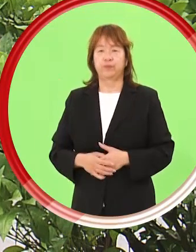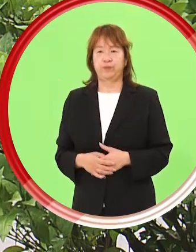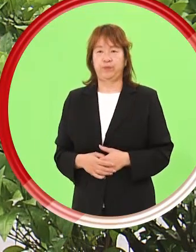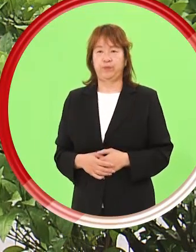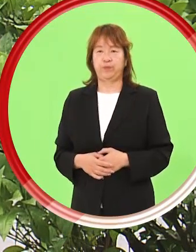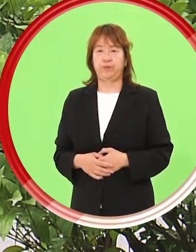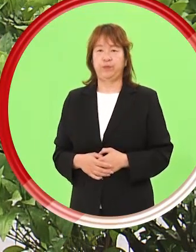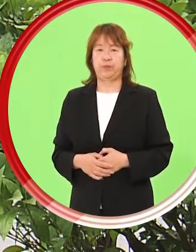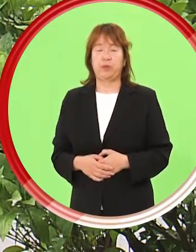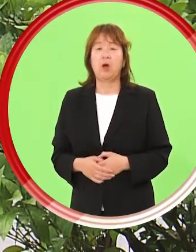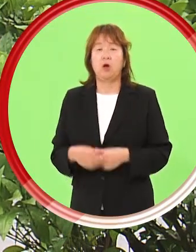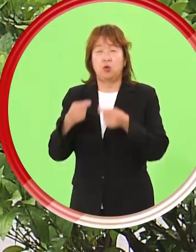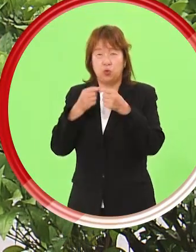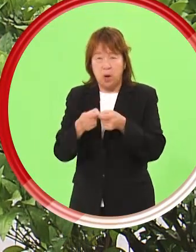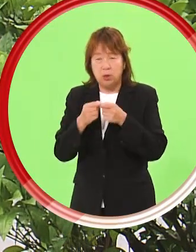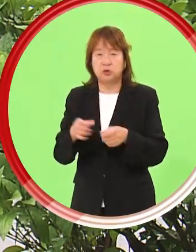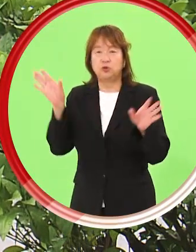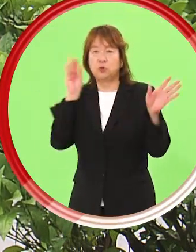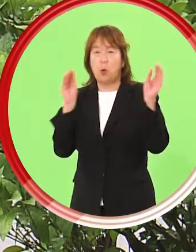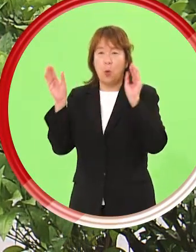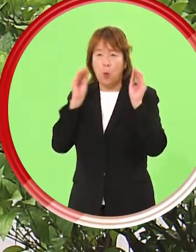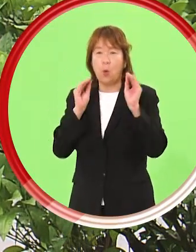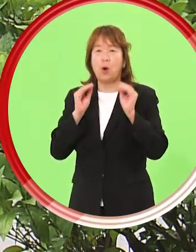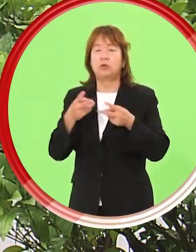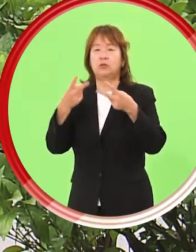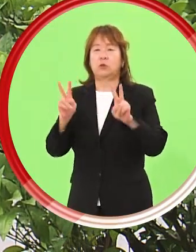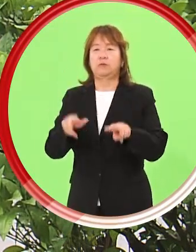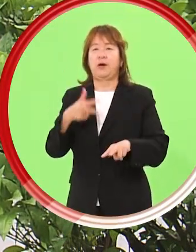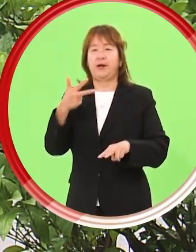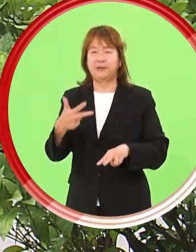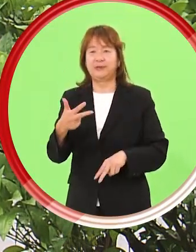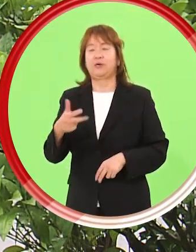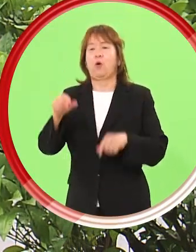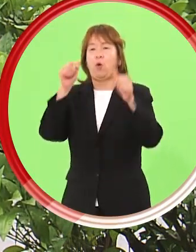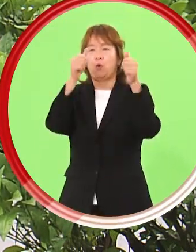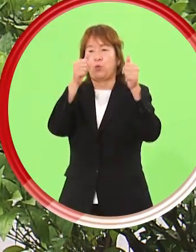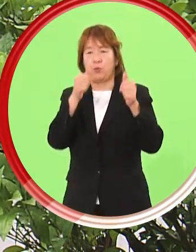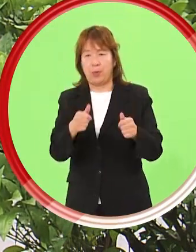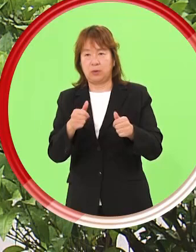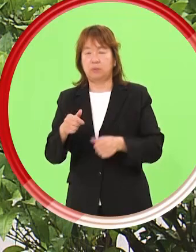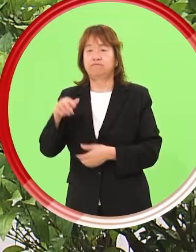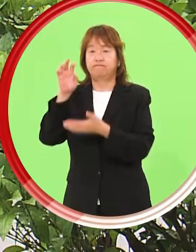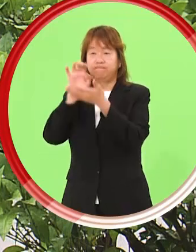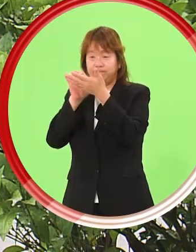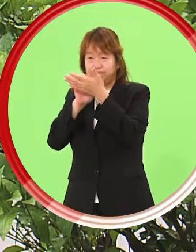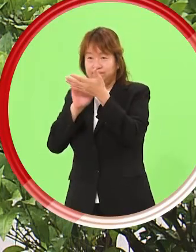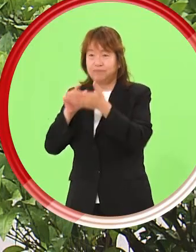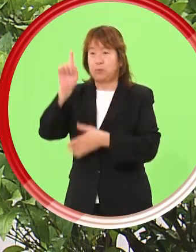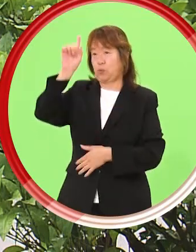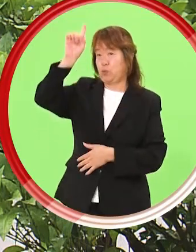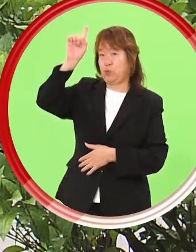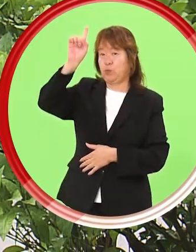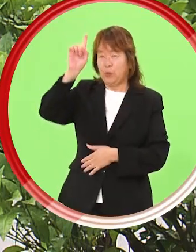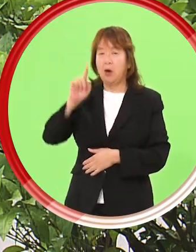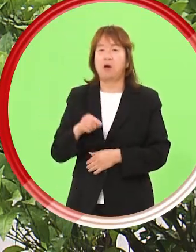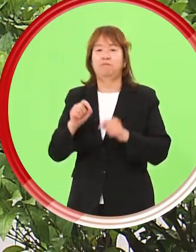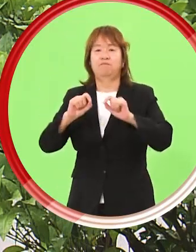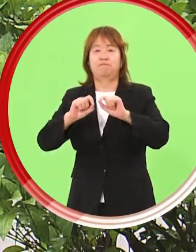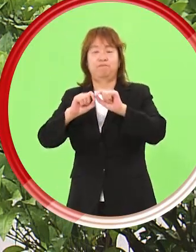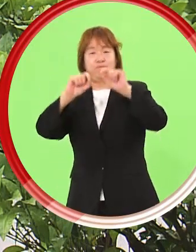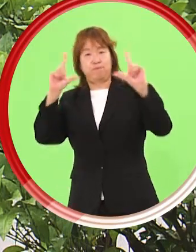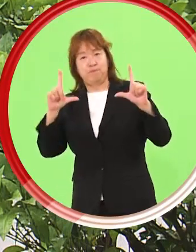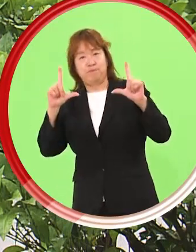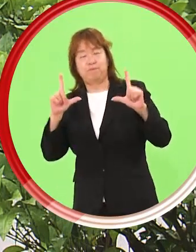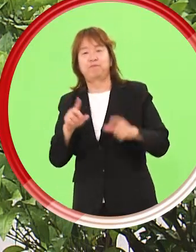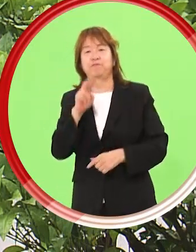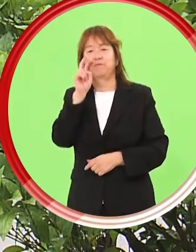。詳しい情報を知りたい方は広島市のホームページ、またはこの QR コードを読み込んで広島